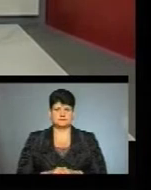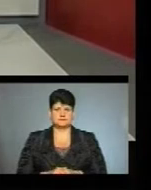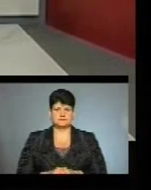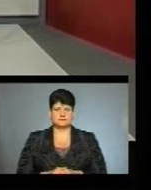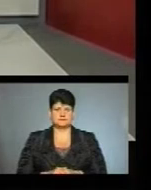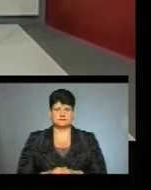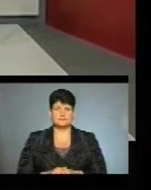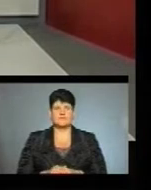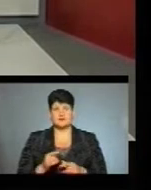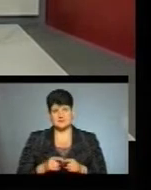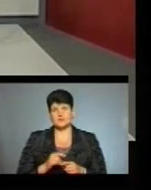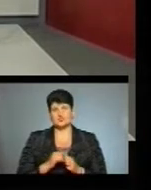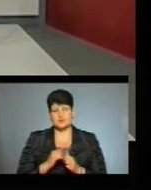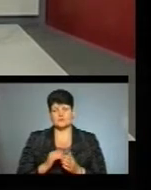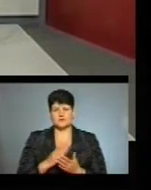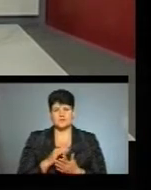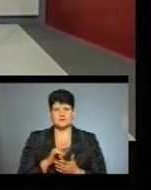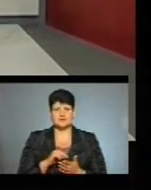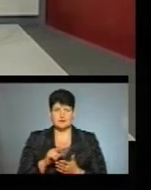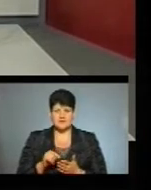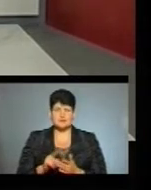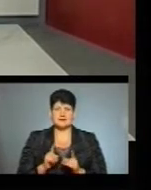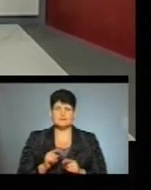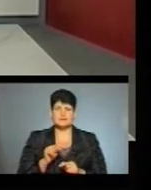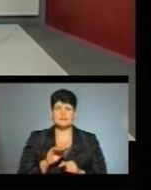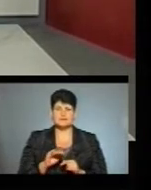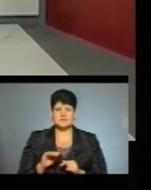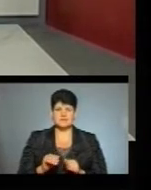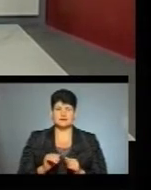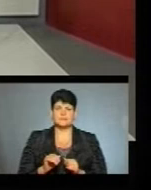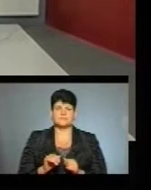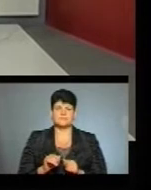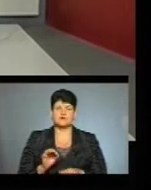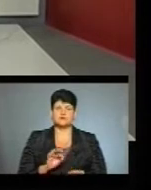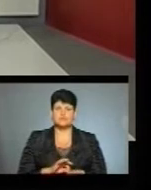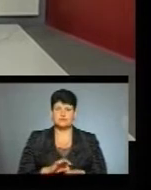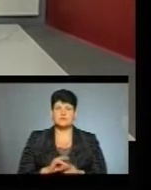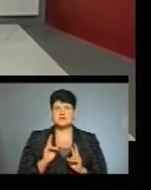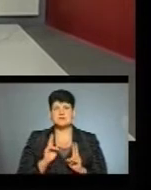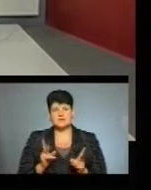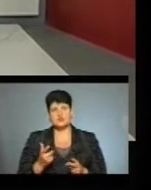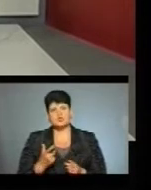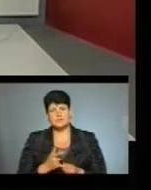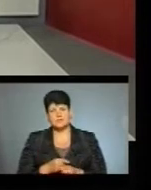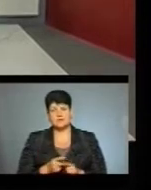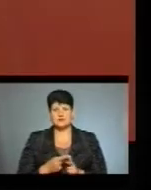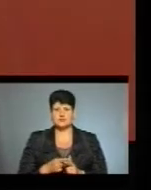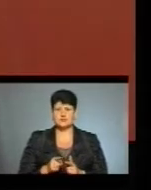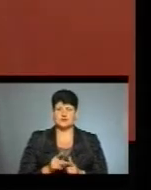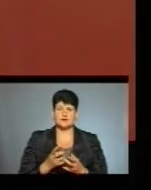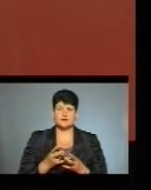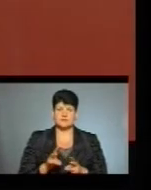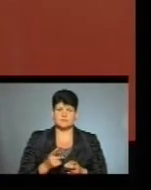Такі питання часто виникають, і навіть ці діти, що в нас перехворіли, батьки далі не знають, як поступати чи щепити. Вони вважають, що дитина